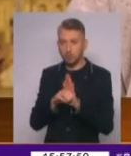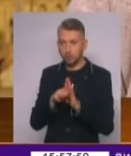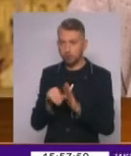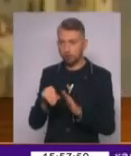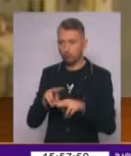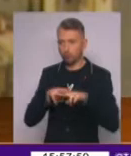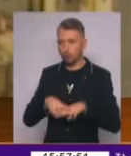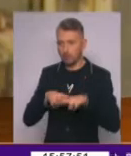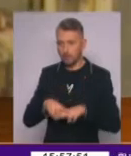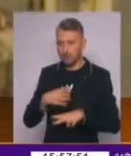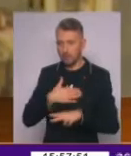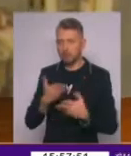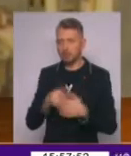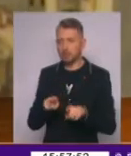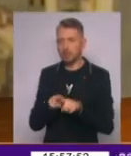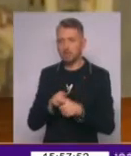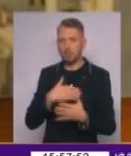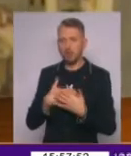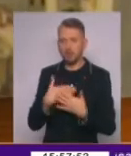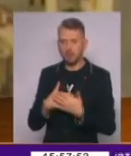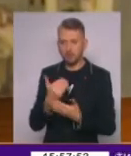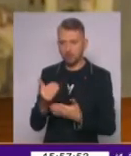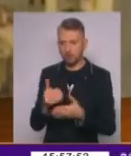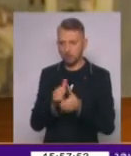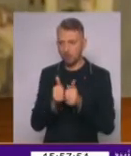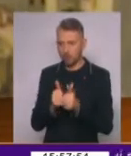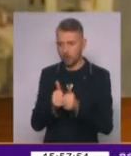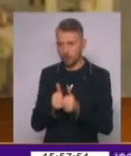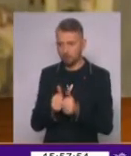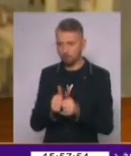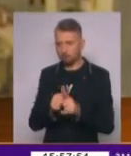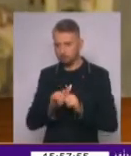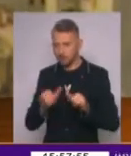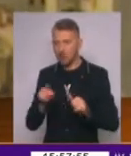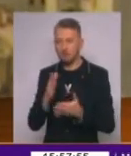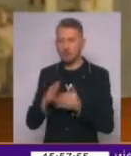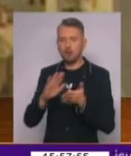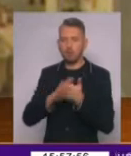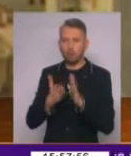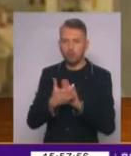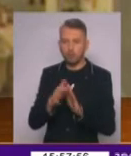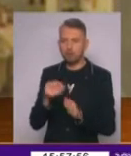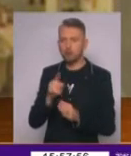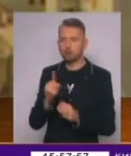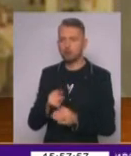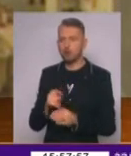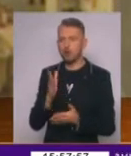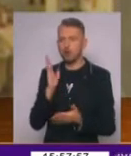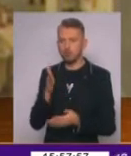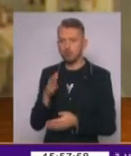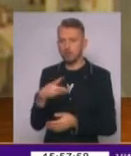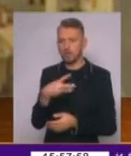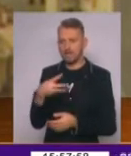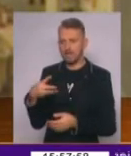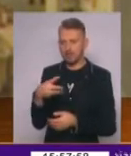столиці нашої, який так само активно ваші колеги з фракції розвивають, там вже дійсно вже є положення про те, що три рівні влади, якраз ОСНи,